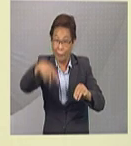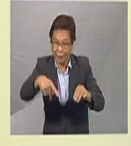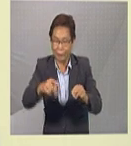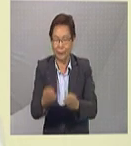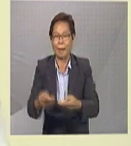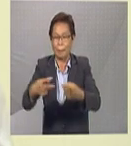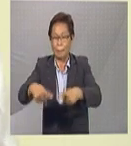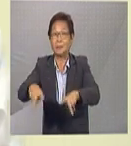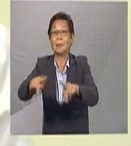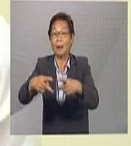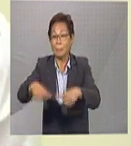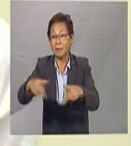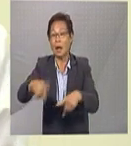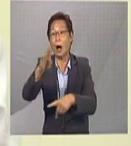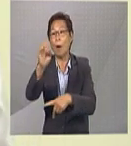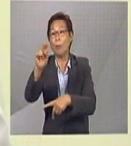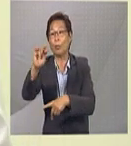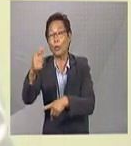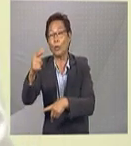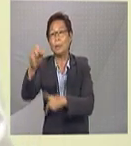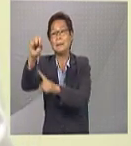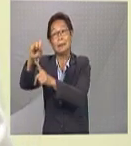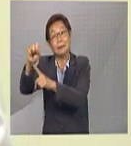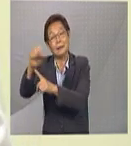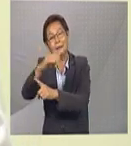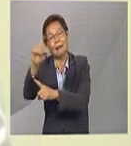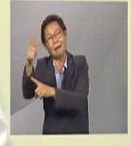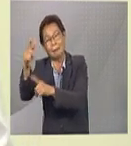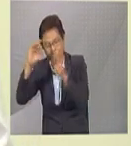Borong, Selayang dan sebagainya. Selain daripada